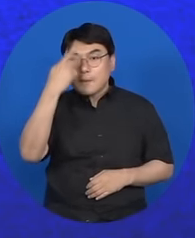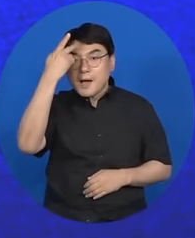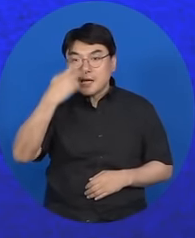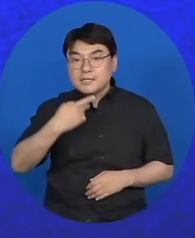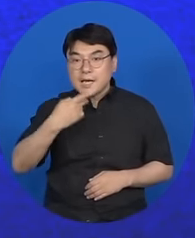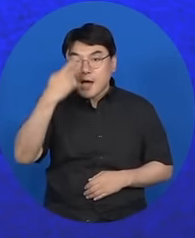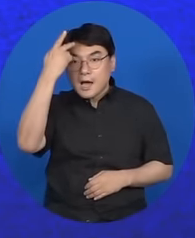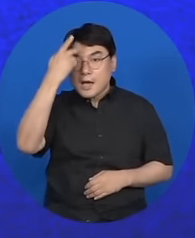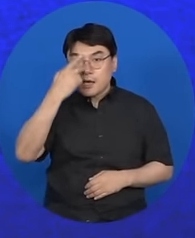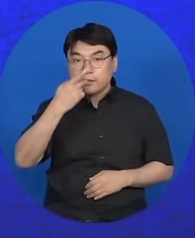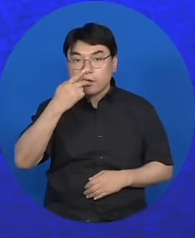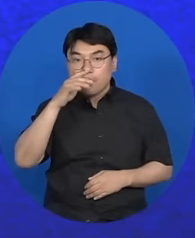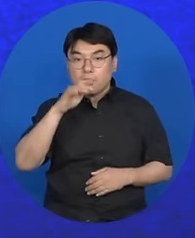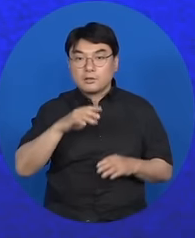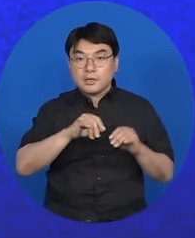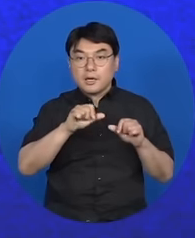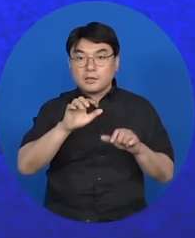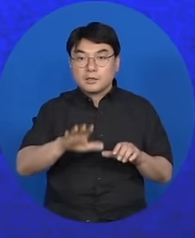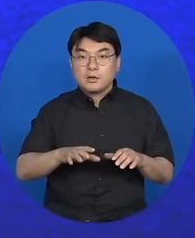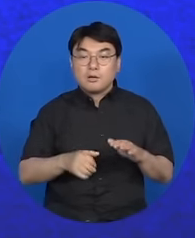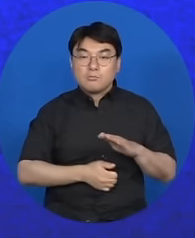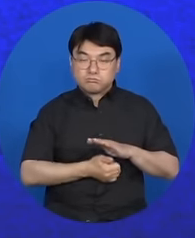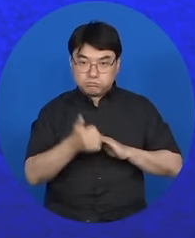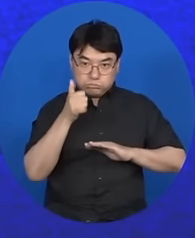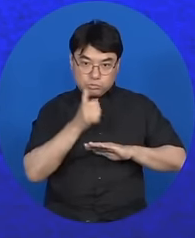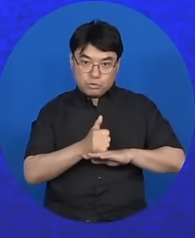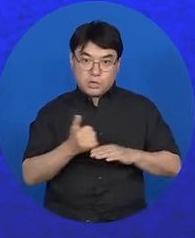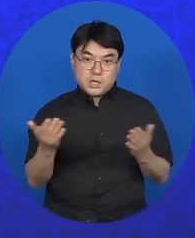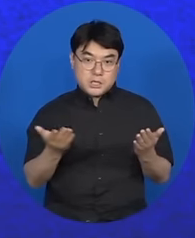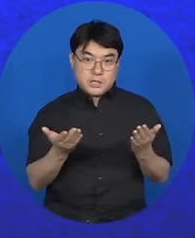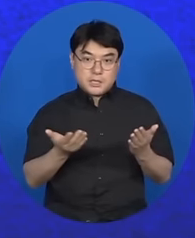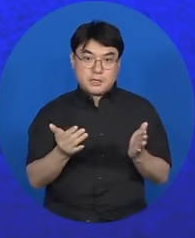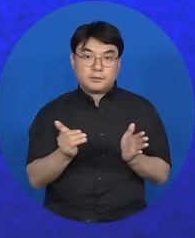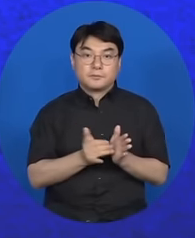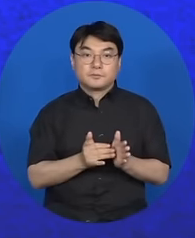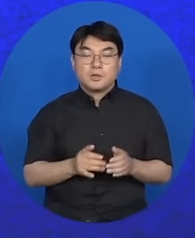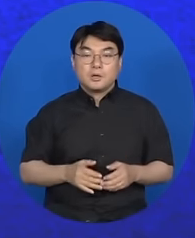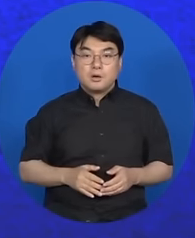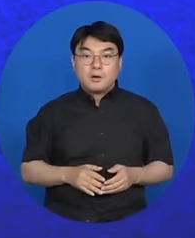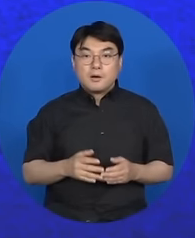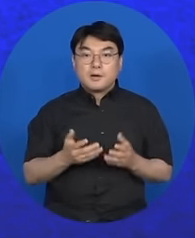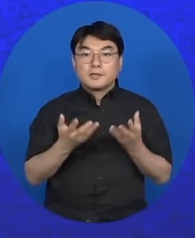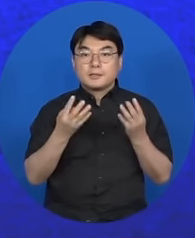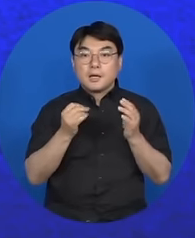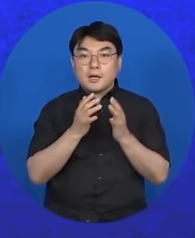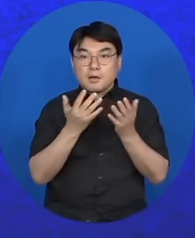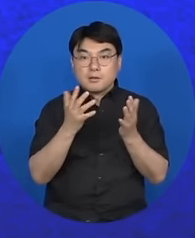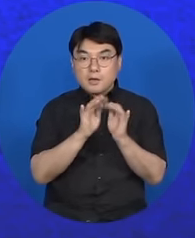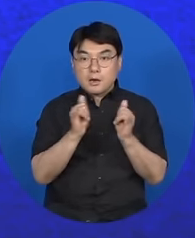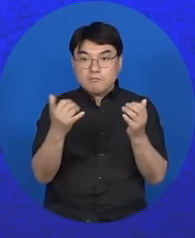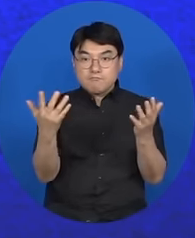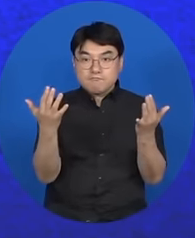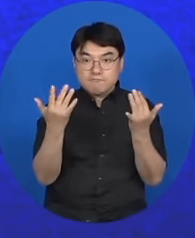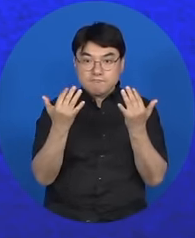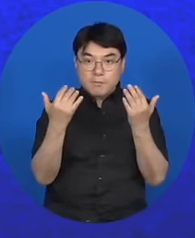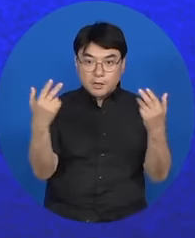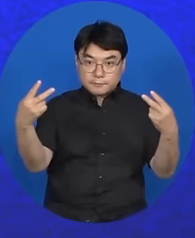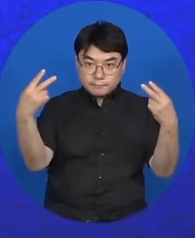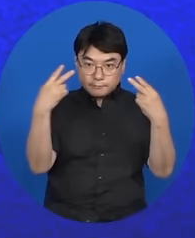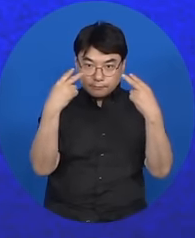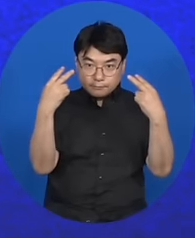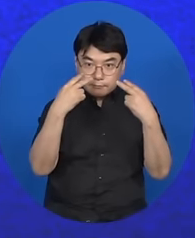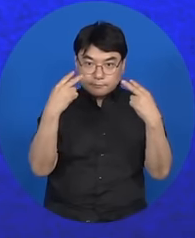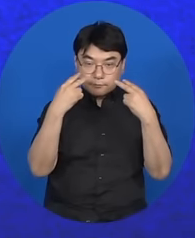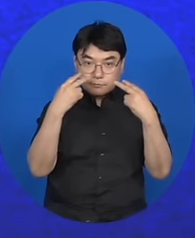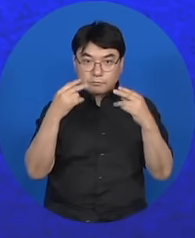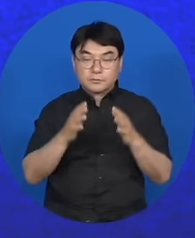소위 성공적인 사역을 했습니다. 많은 사람들의 주목을 받고 있었어요. 13절에 보시면 사람들이 표적과